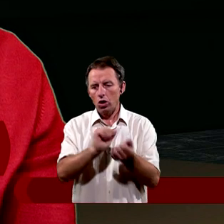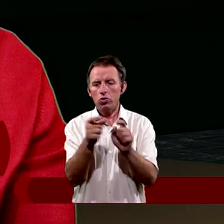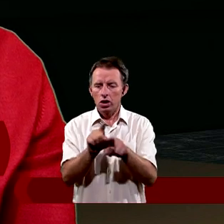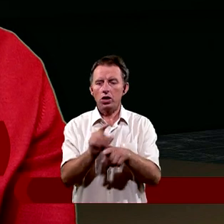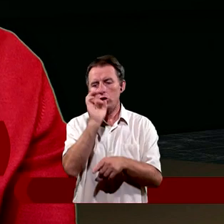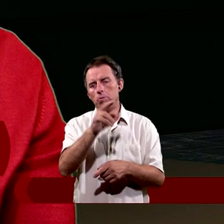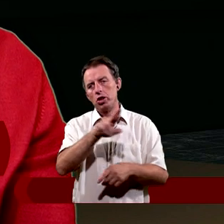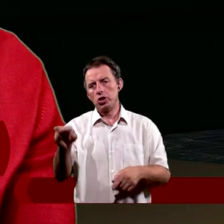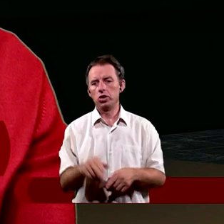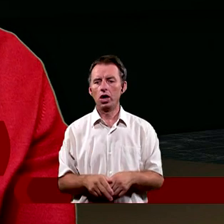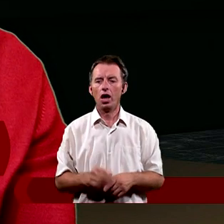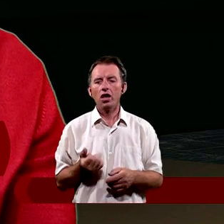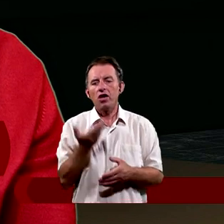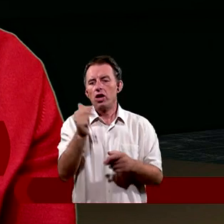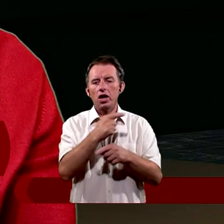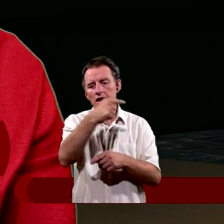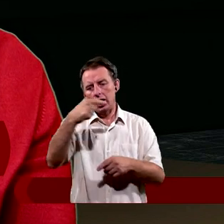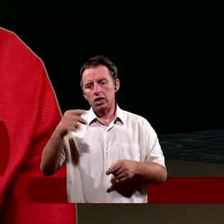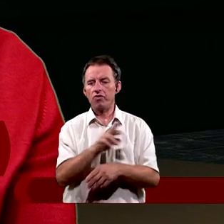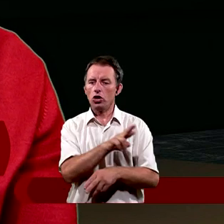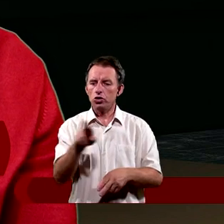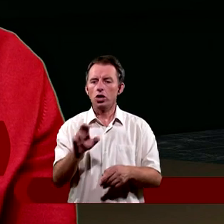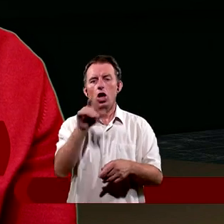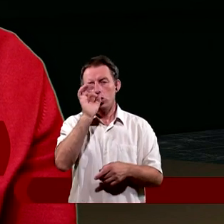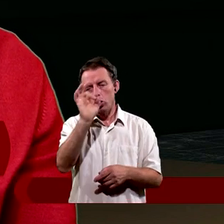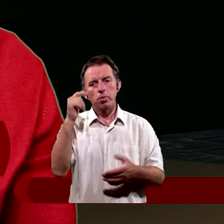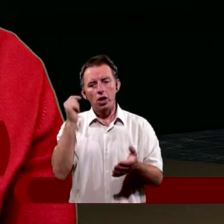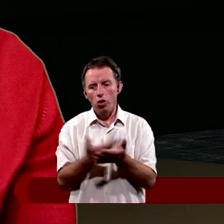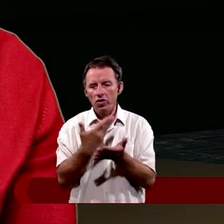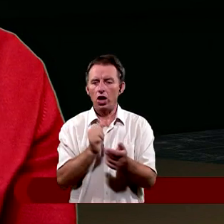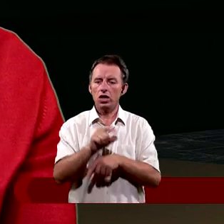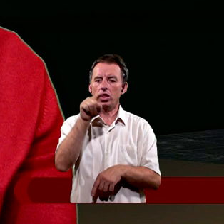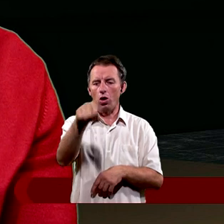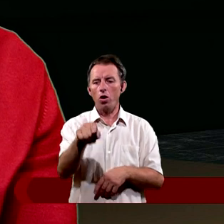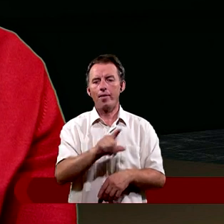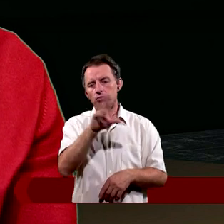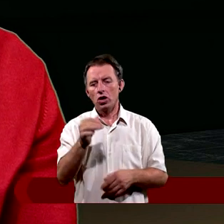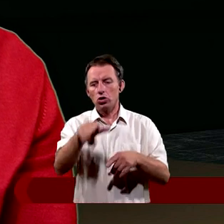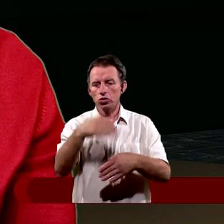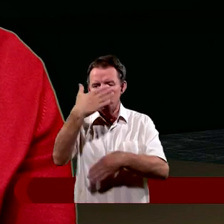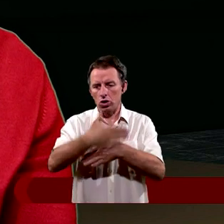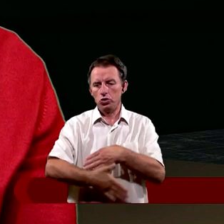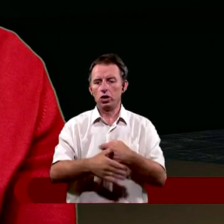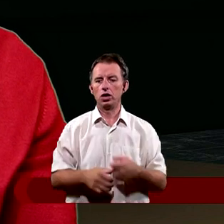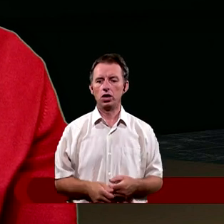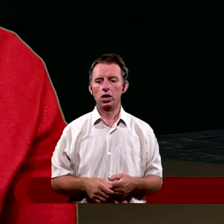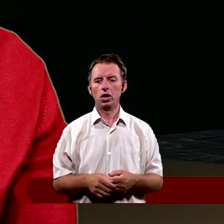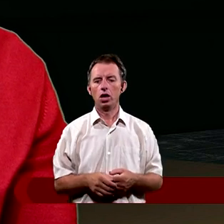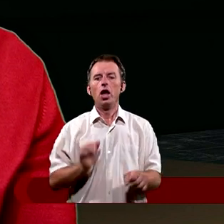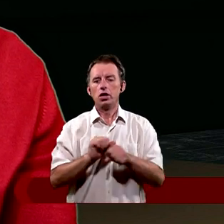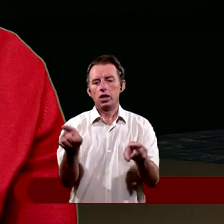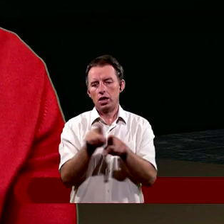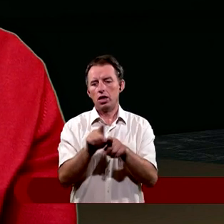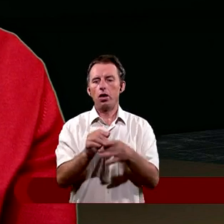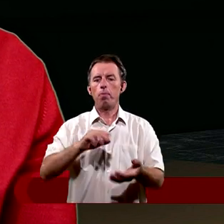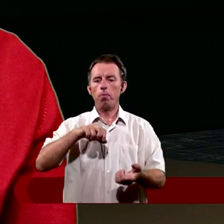dobre rzeczy, ale wiele jest tych negatywnych rzeczy. I taka dobra nowina to jest to, że to się skończy. Jest